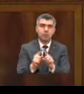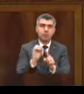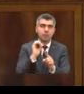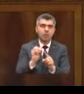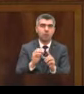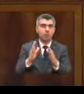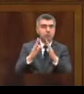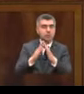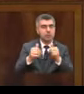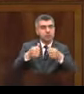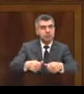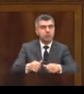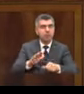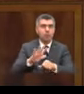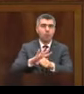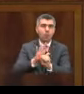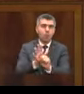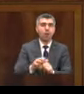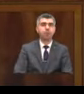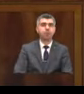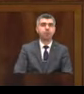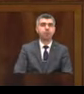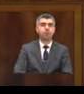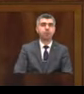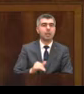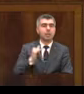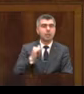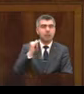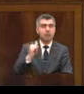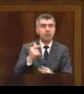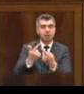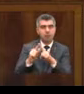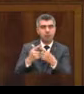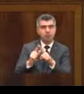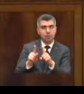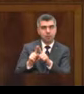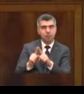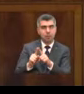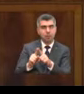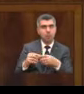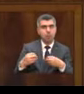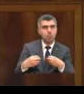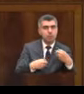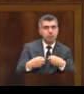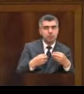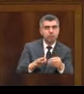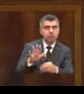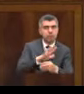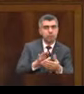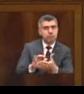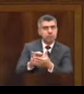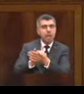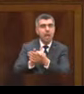يعني الكوفيد وتداعياته، كما قامت بتتبع يعني المصالح هذه المؤسسات العمومية بالتعاون مع